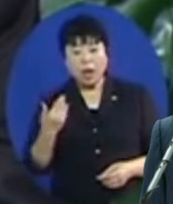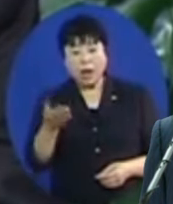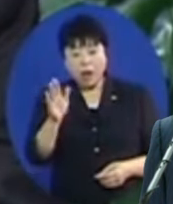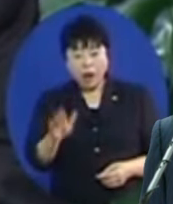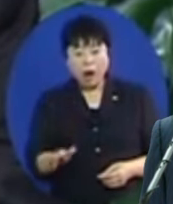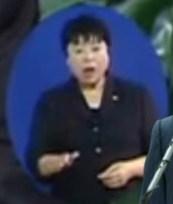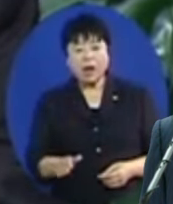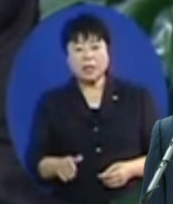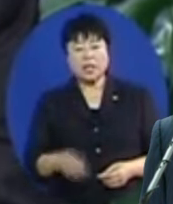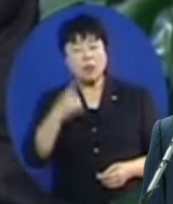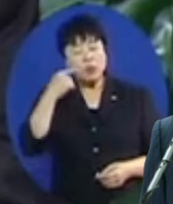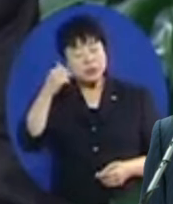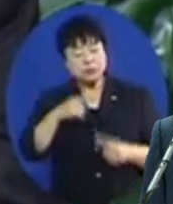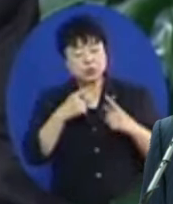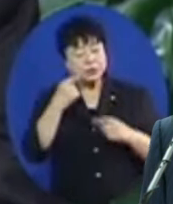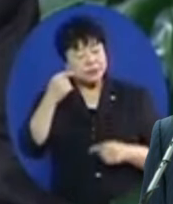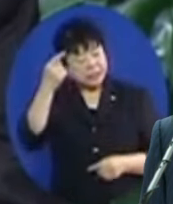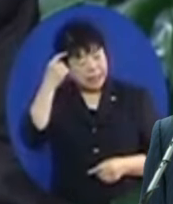제가 생각하기에는